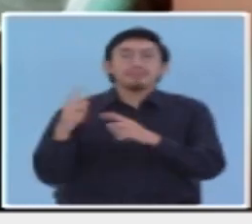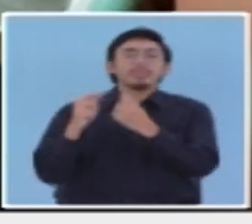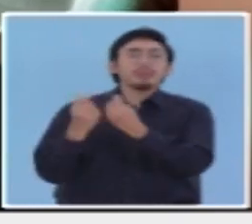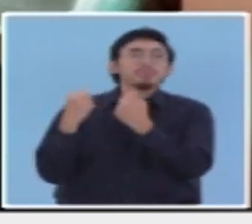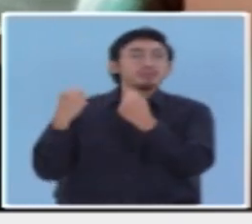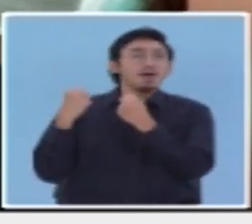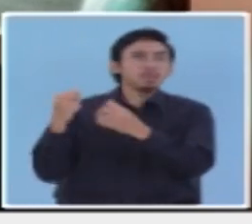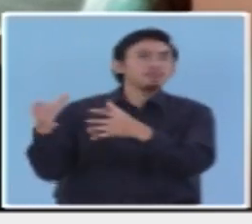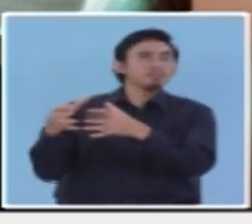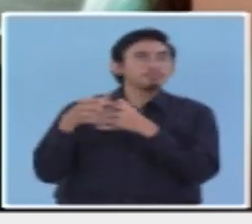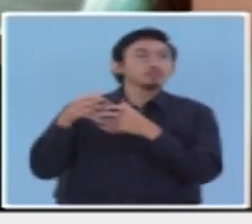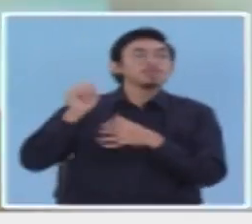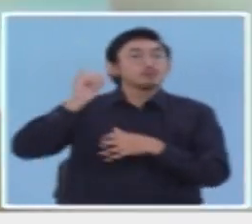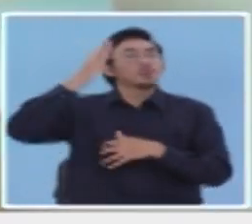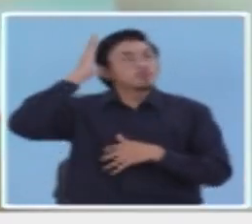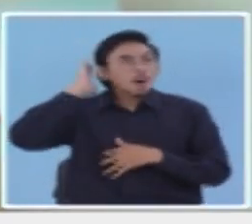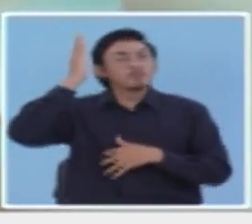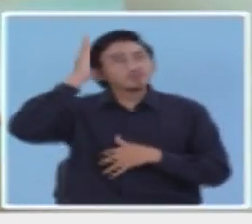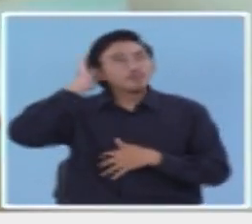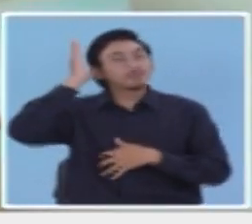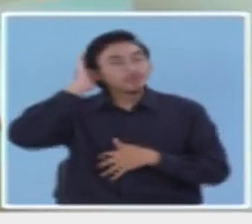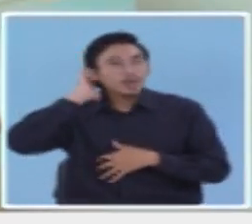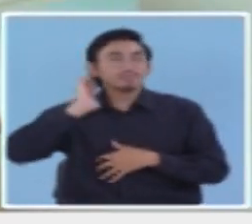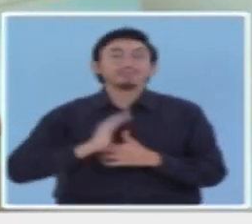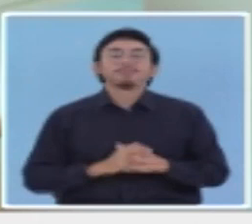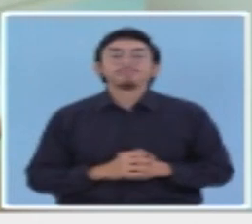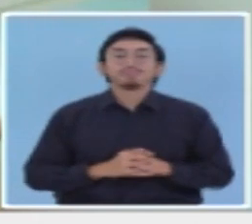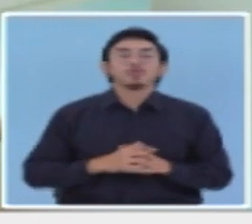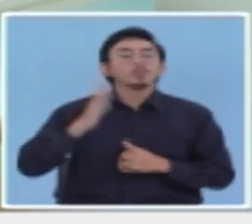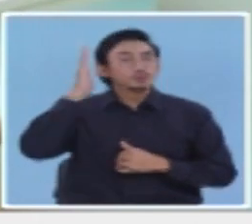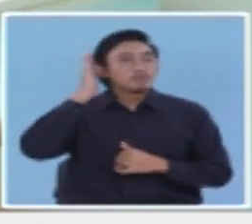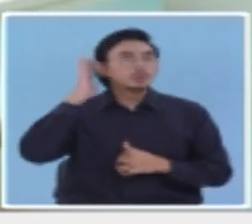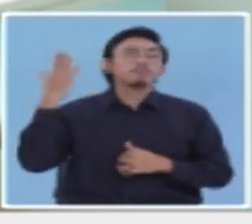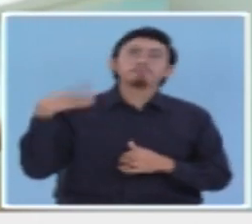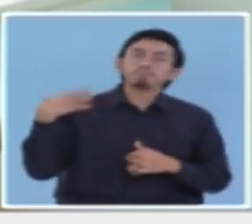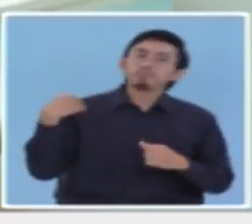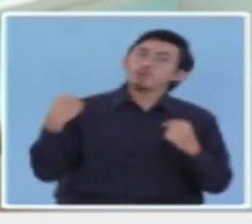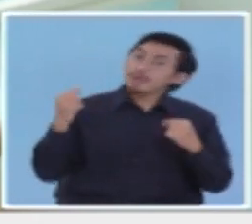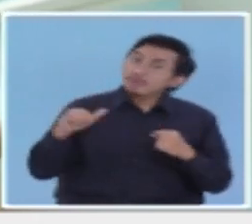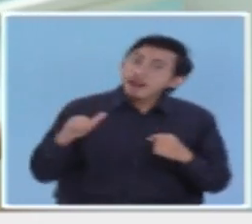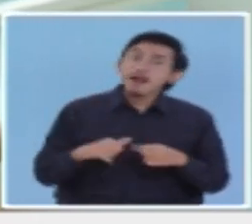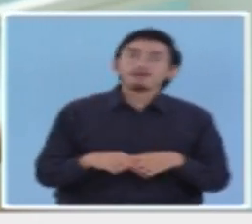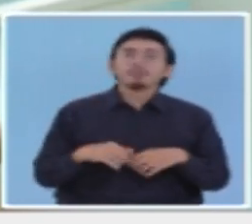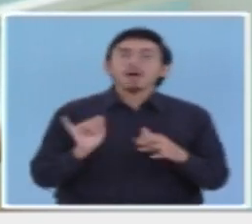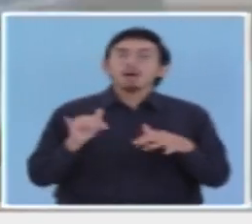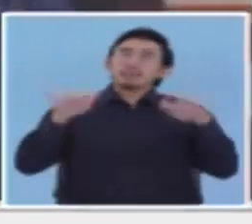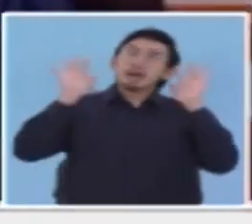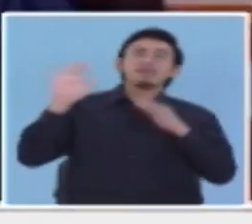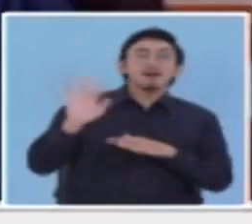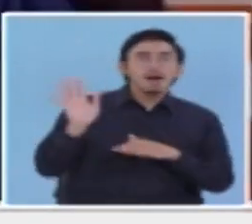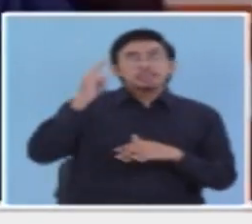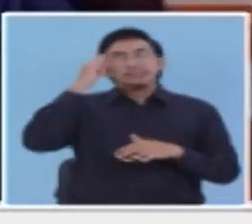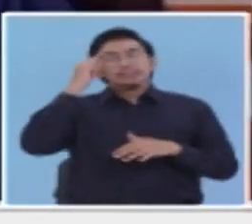mengusap kepala untuk kuat ya, sabar ya, katanya gitu, jangan terlalu dipikirkan gitu. Soalnya kan